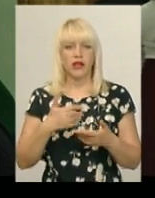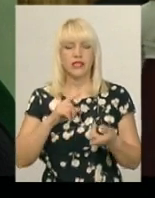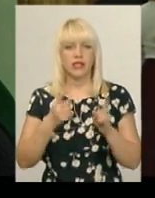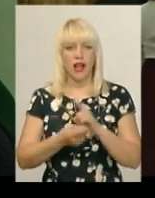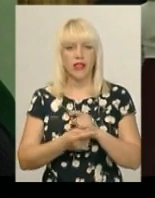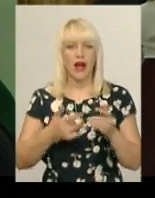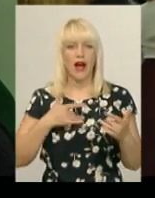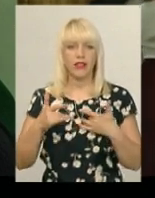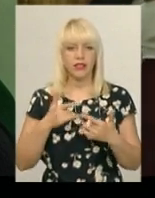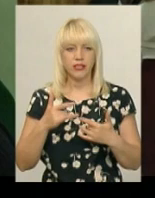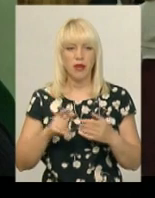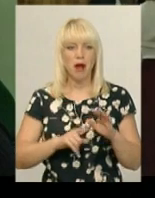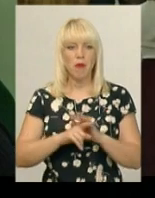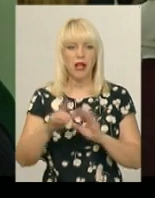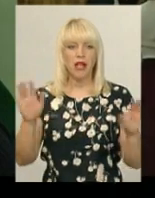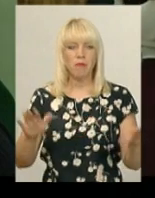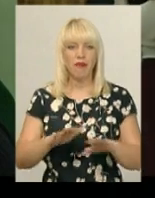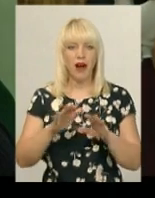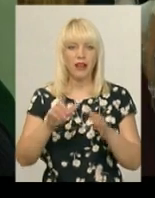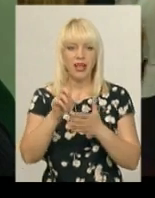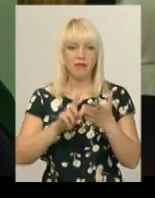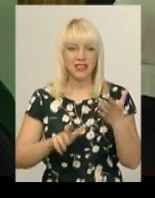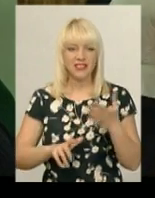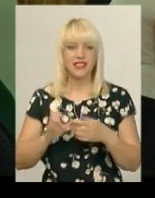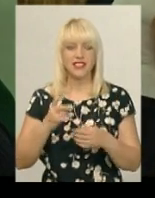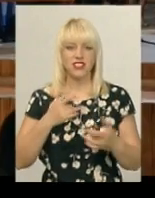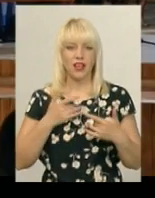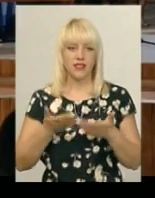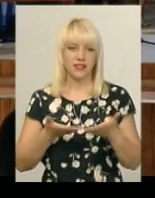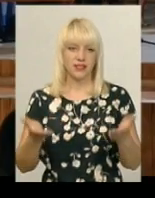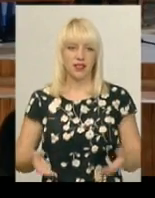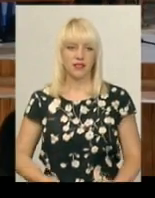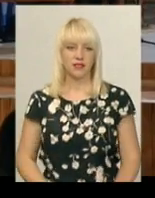почали співати пісні ще на сцені.